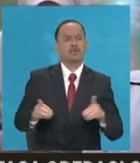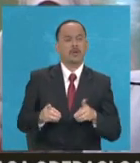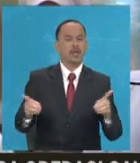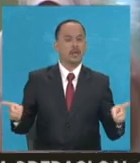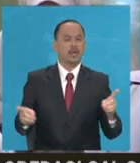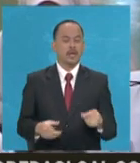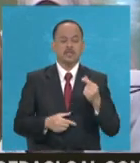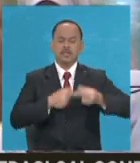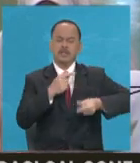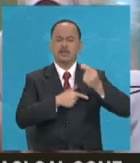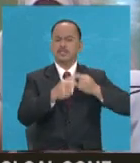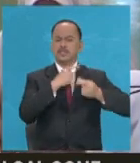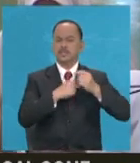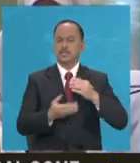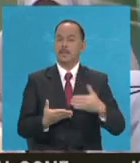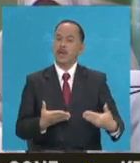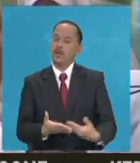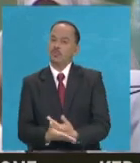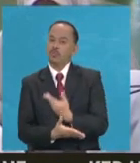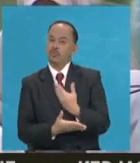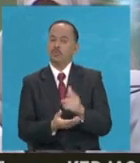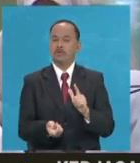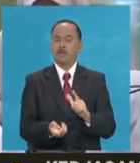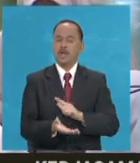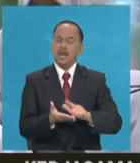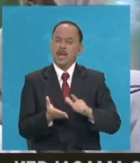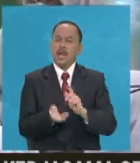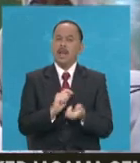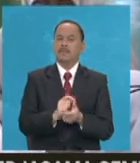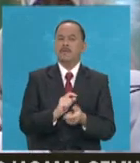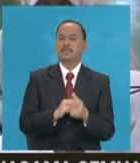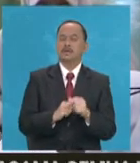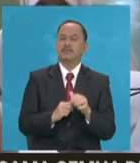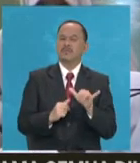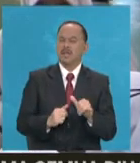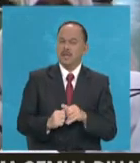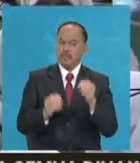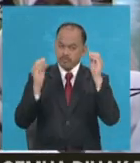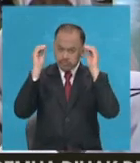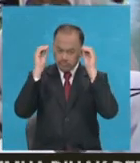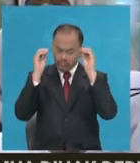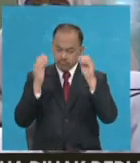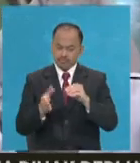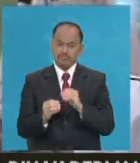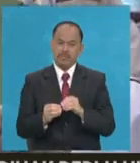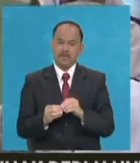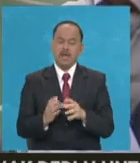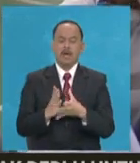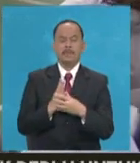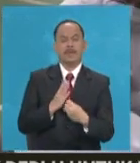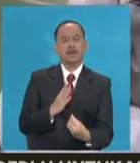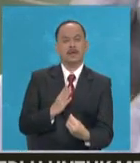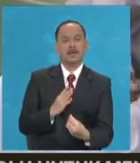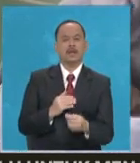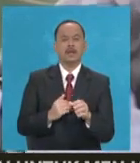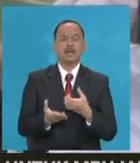untuk melahirkan generasi lapisan yang berpendidikan berkelahiran ke arah